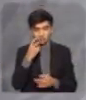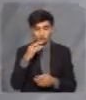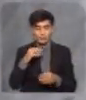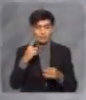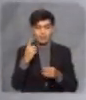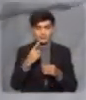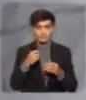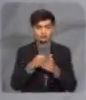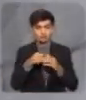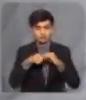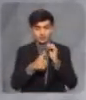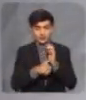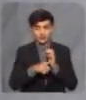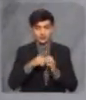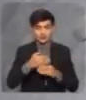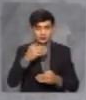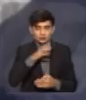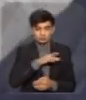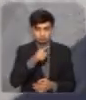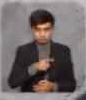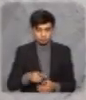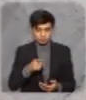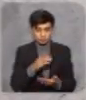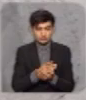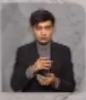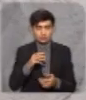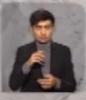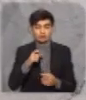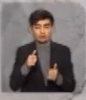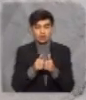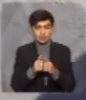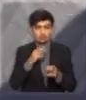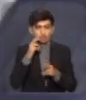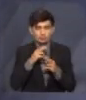по 16 этаж по дому расходится трещина. Соседи жалуются, что в доме холодно.